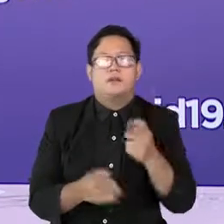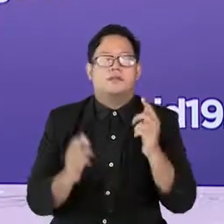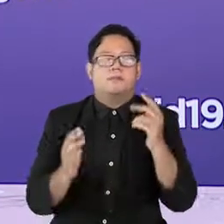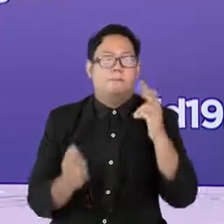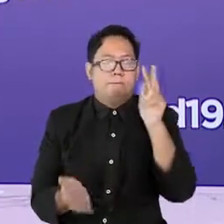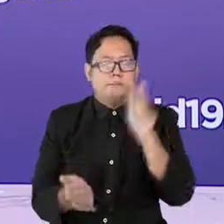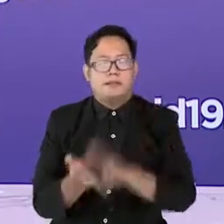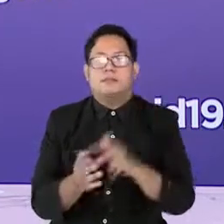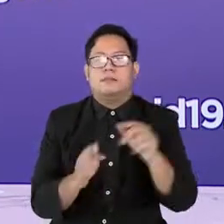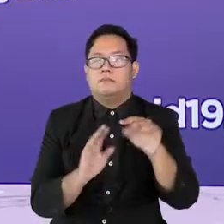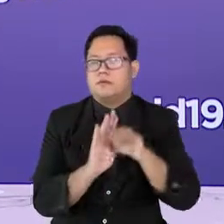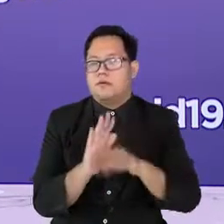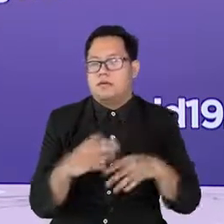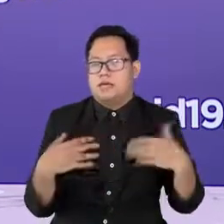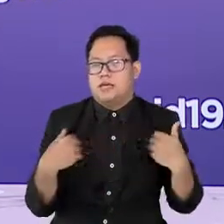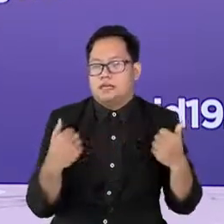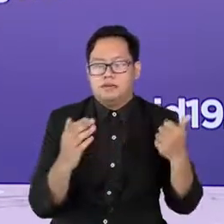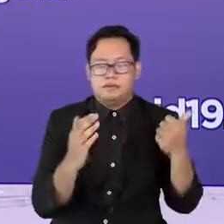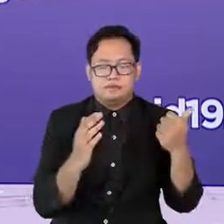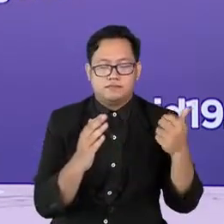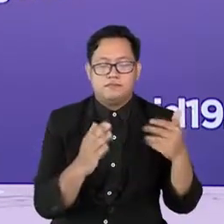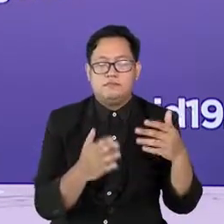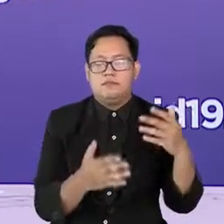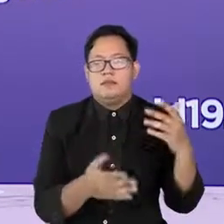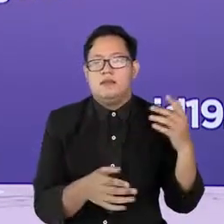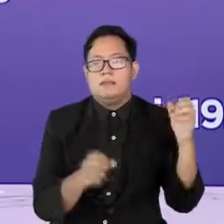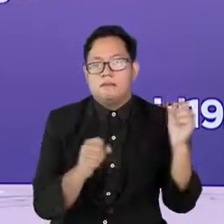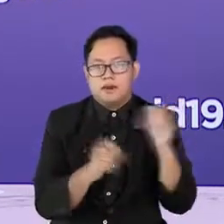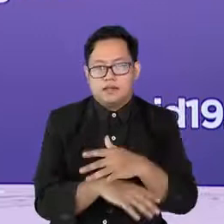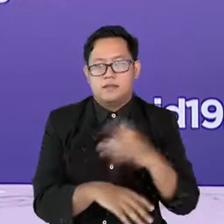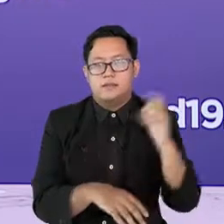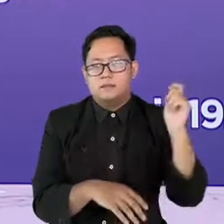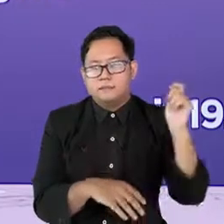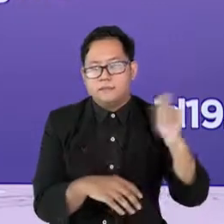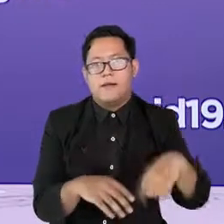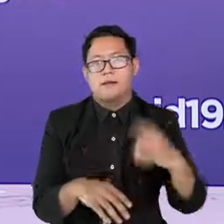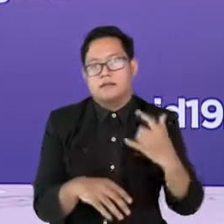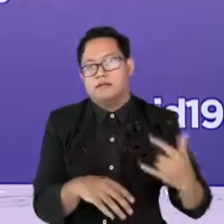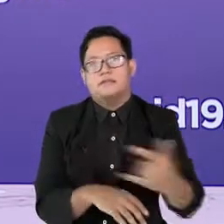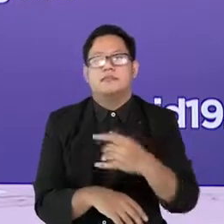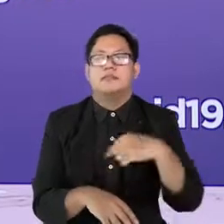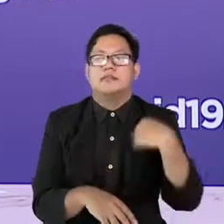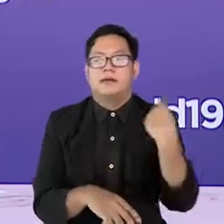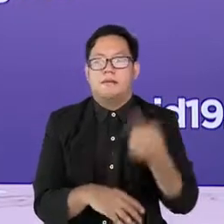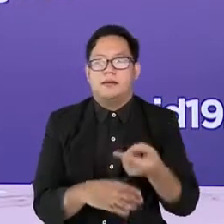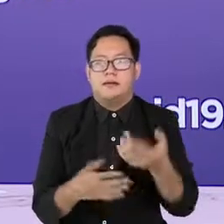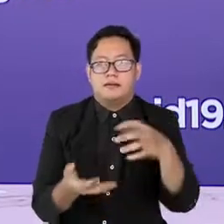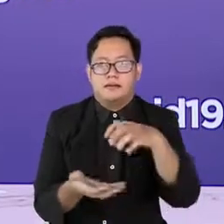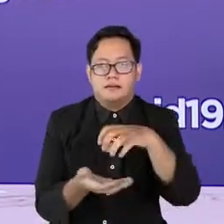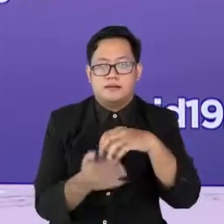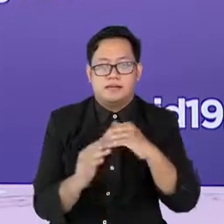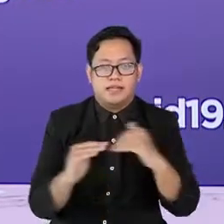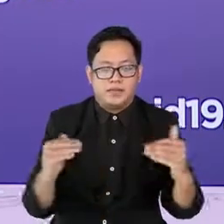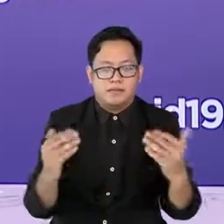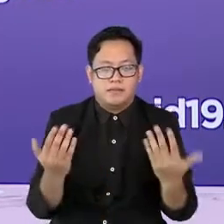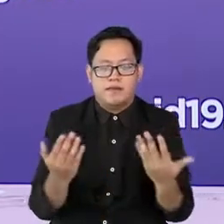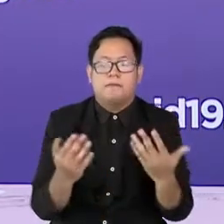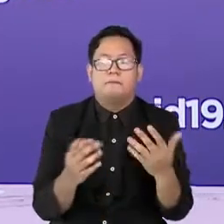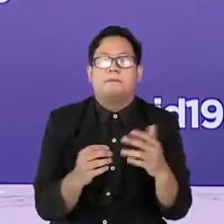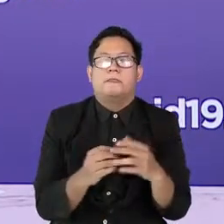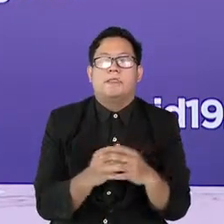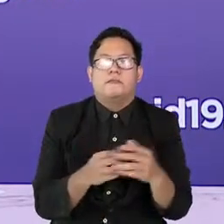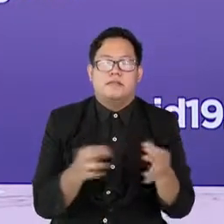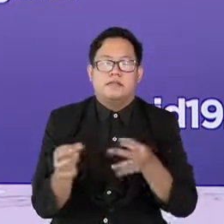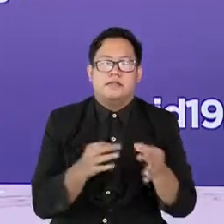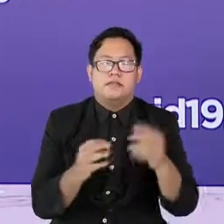penerapan protokol kesehatan yang menyeluruh sampai di berbagai fasilitas publik fasilitas umum dan fasilitas sosial